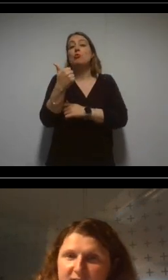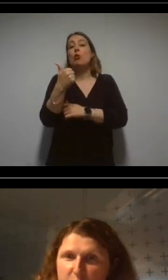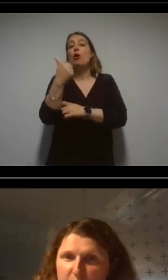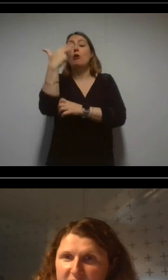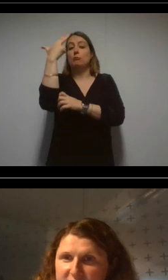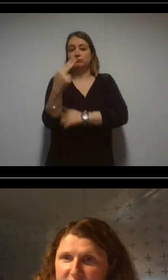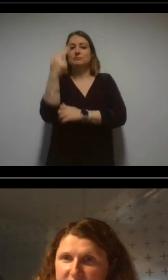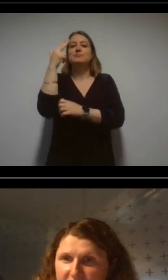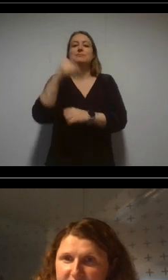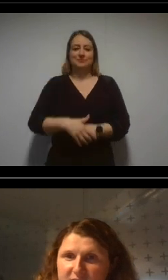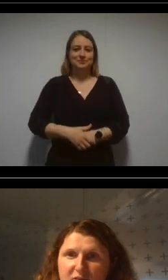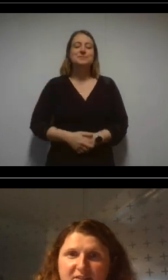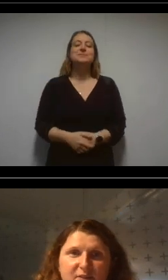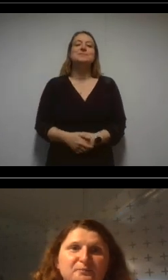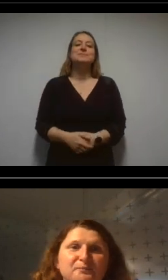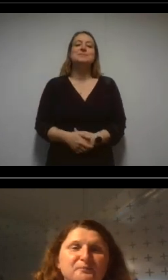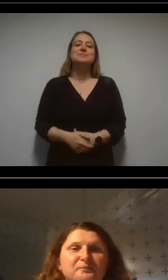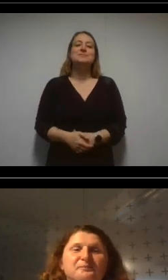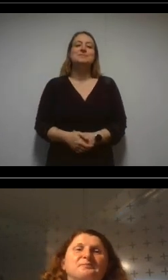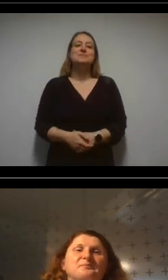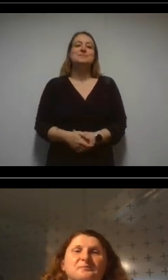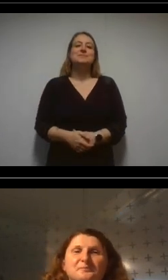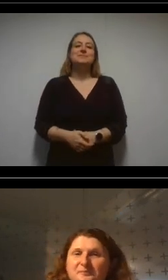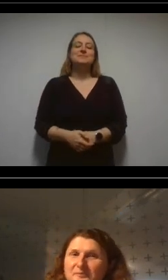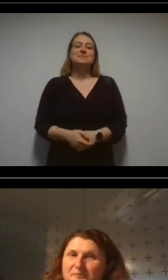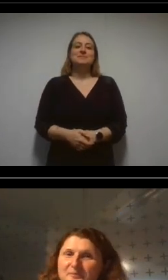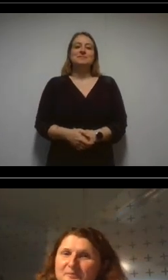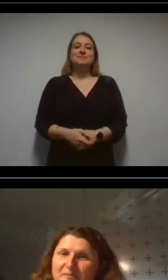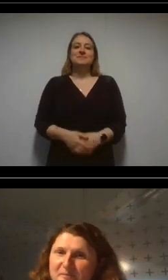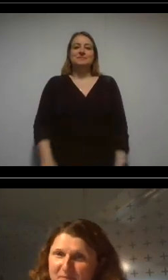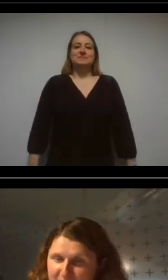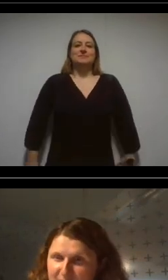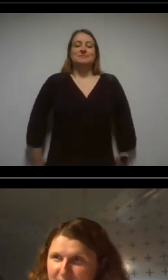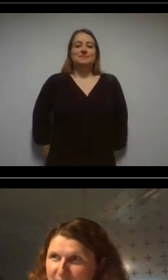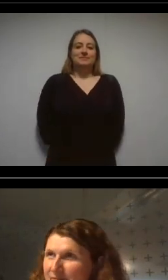1, c'est parti, c'est lancé.